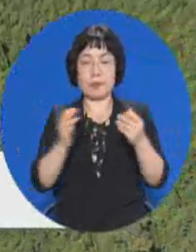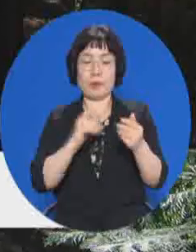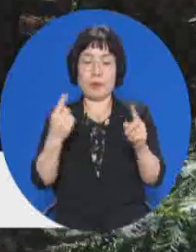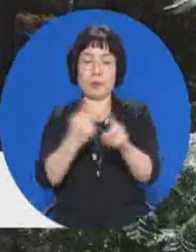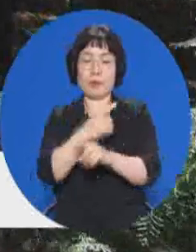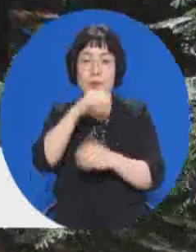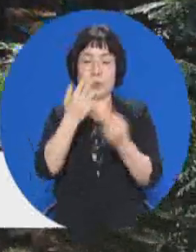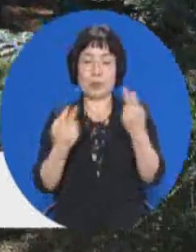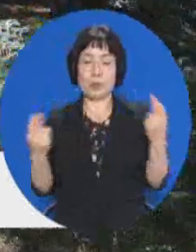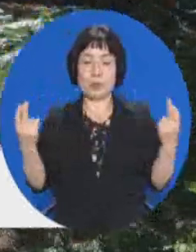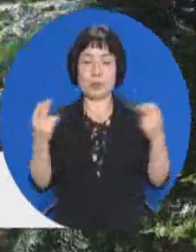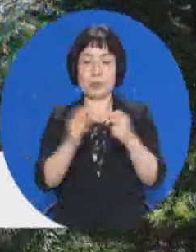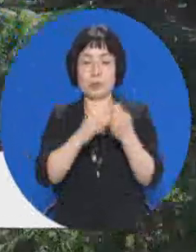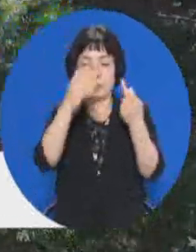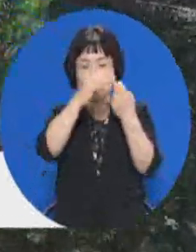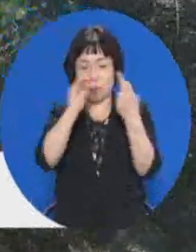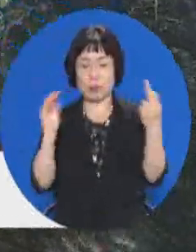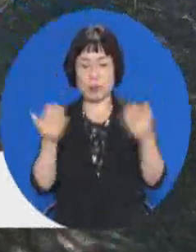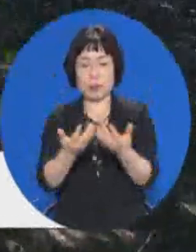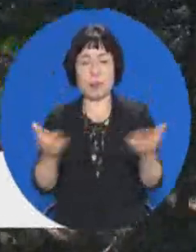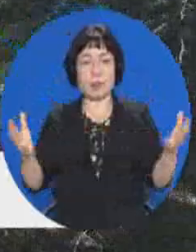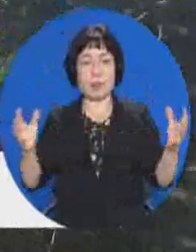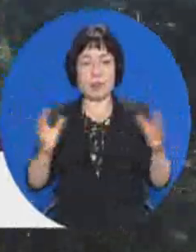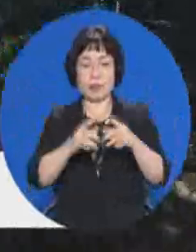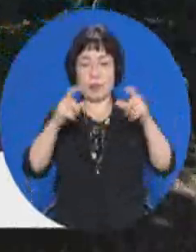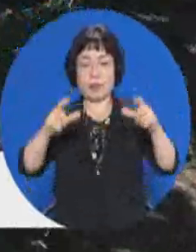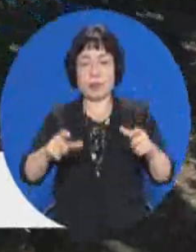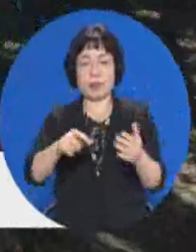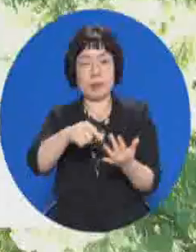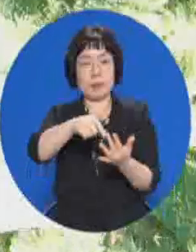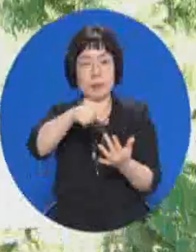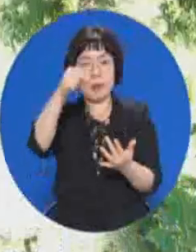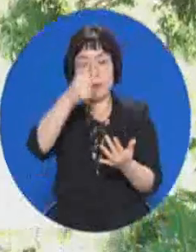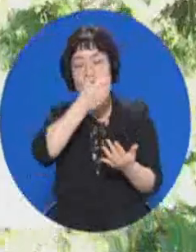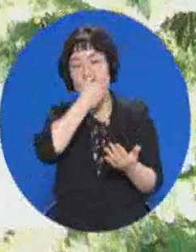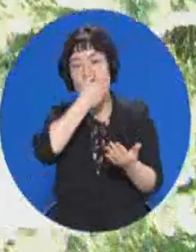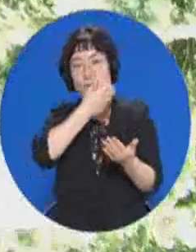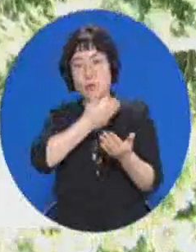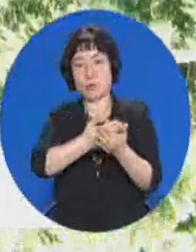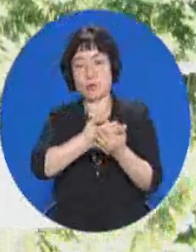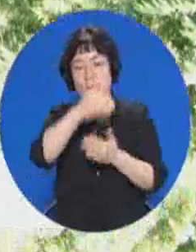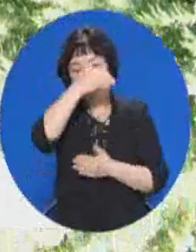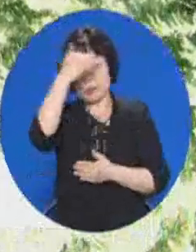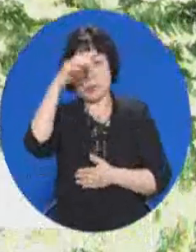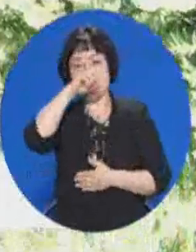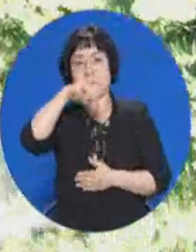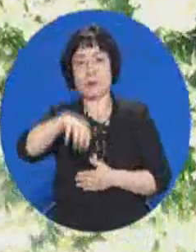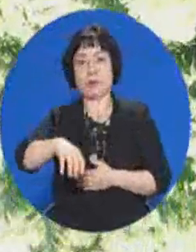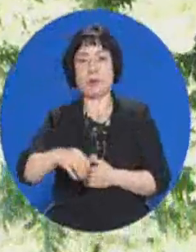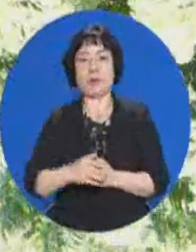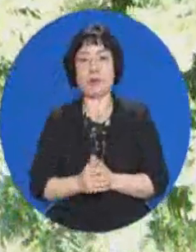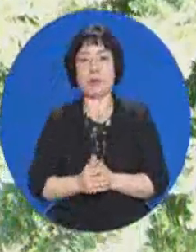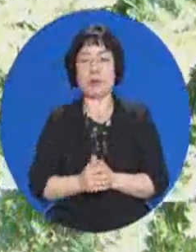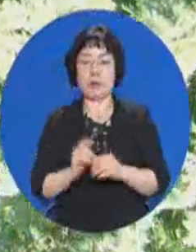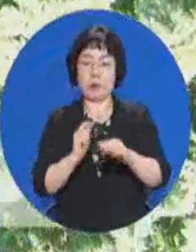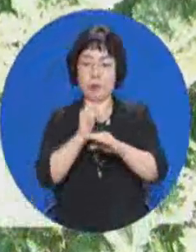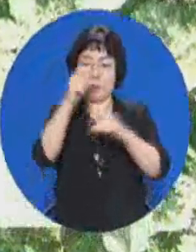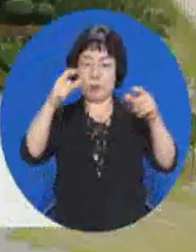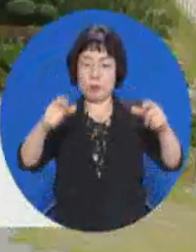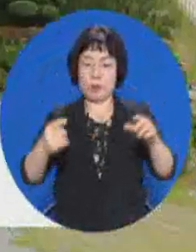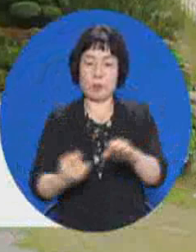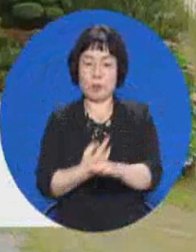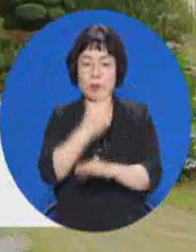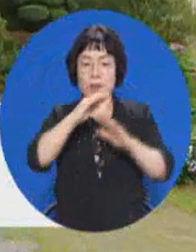숲도 북내산 편백린과 함께 지역에서 손꼽히는 힐링 휴양의 명소입니다. 고흥 지역에는 이